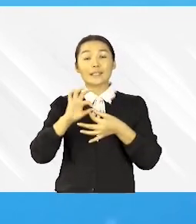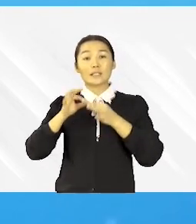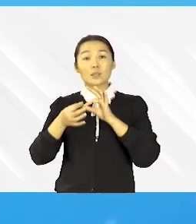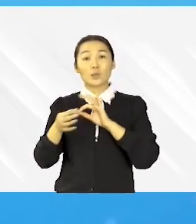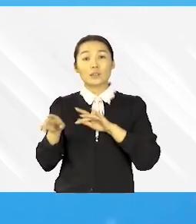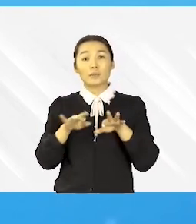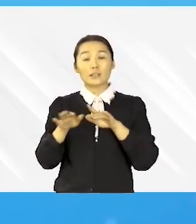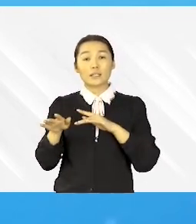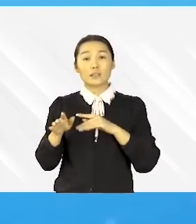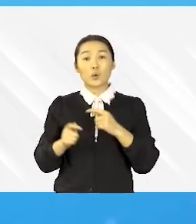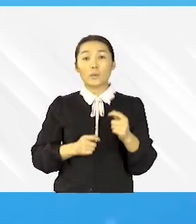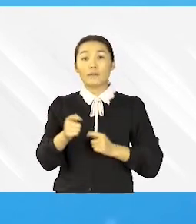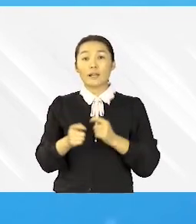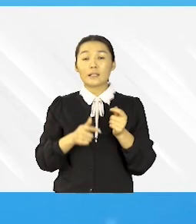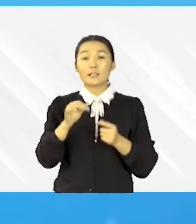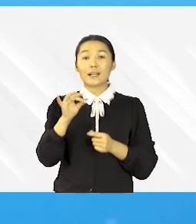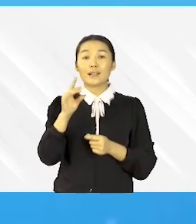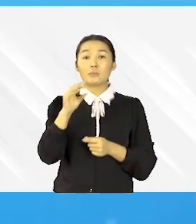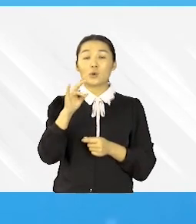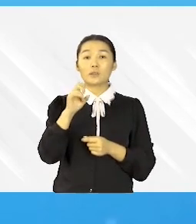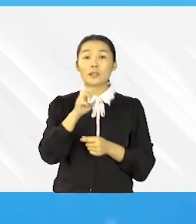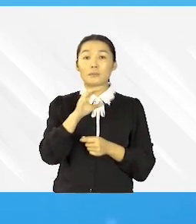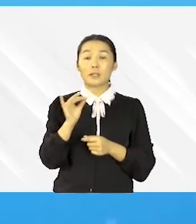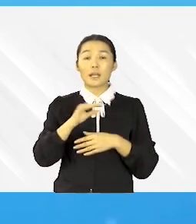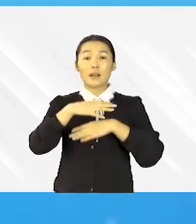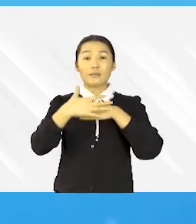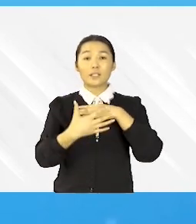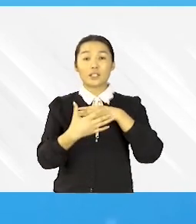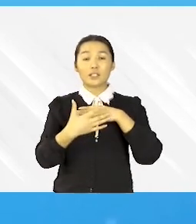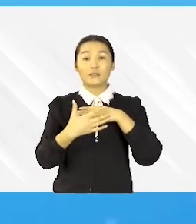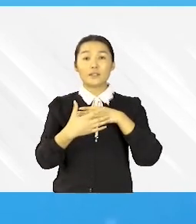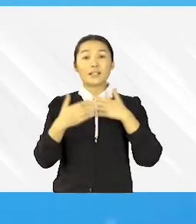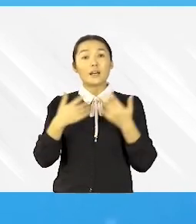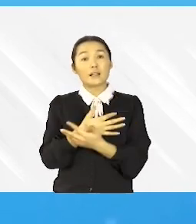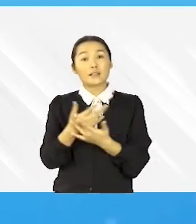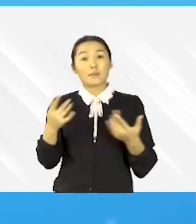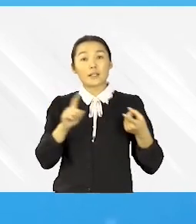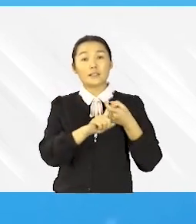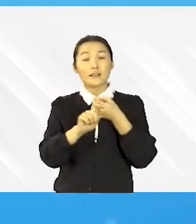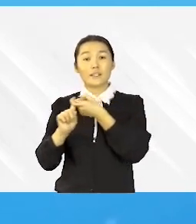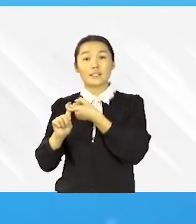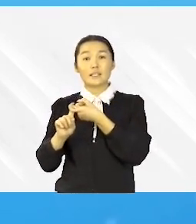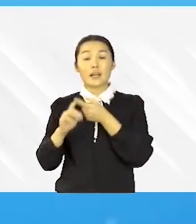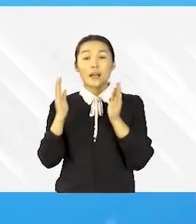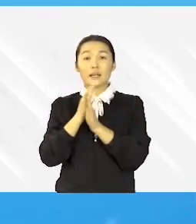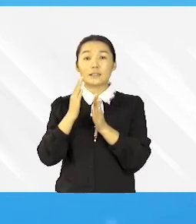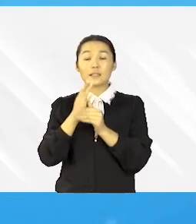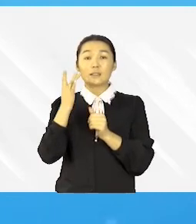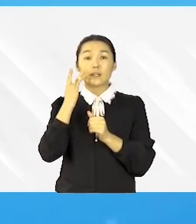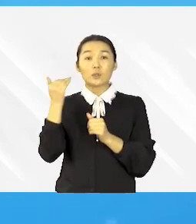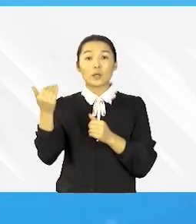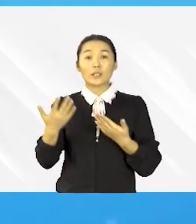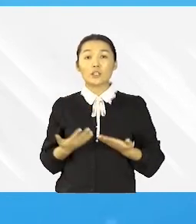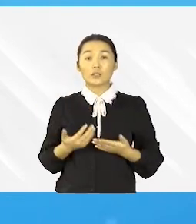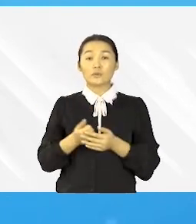управляемый гормонами. Внешний вид личинок многообразен и зависит от той среды, в которой они живут. Постепенно